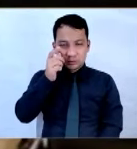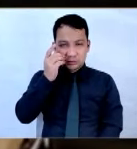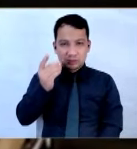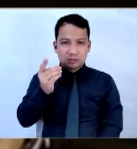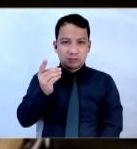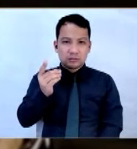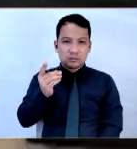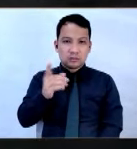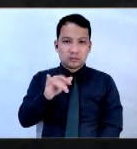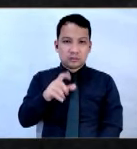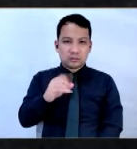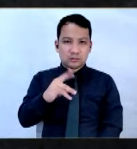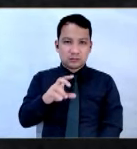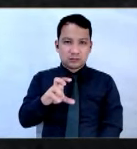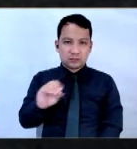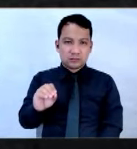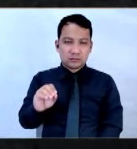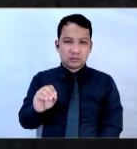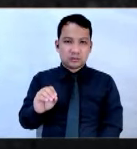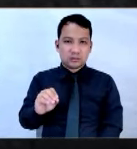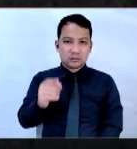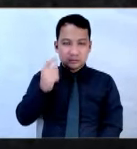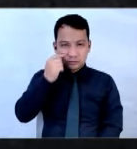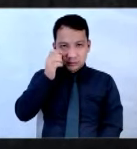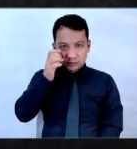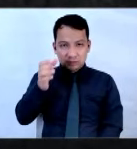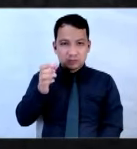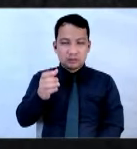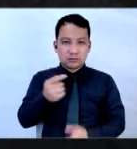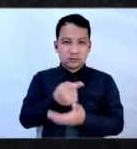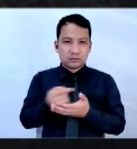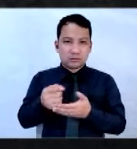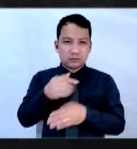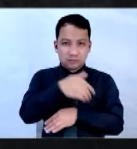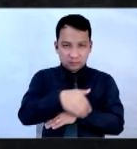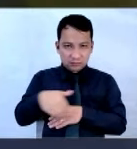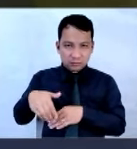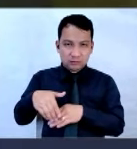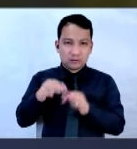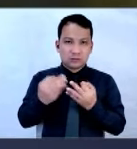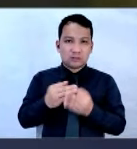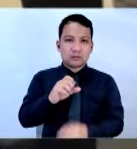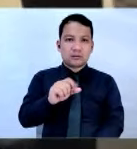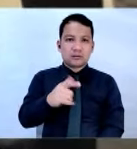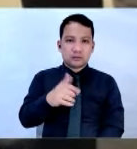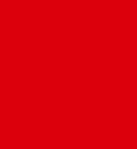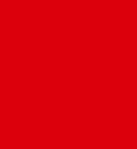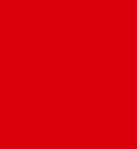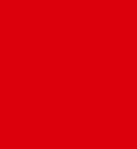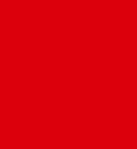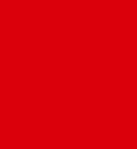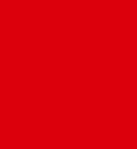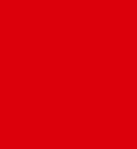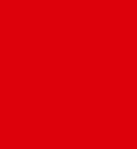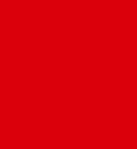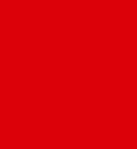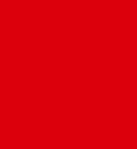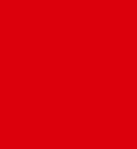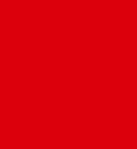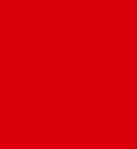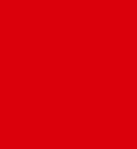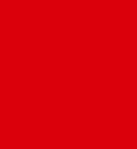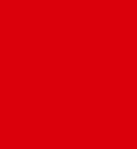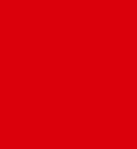kanya. Napapanood si Tirso Cruz III weeknight sa Pamilya Sagrado sa TV5. Mga